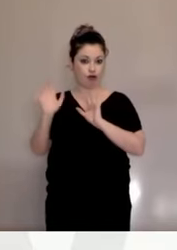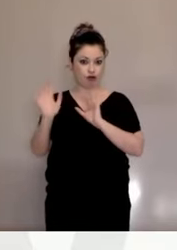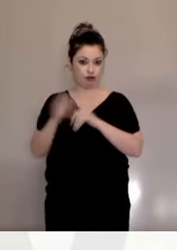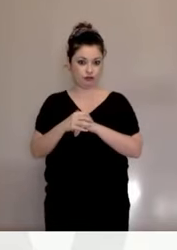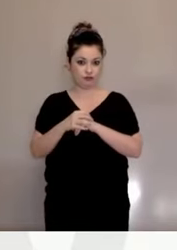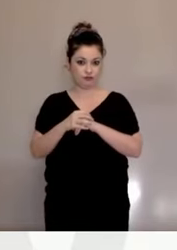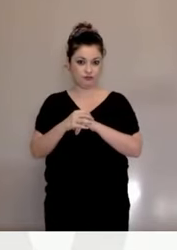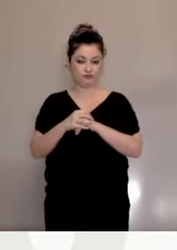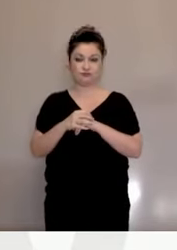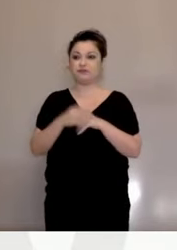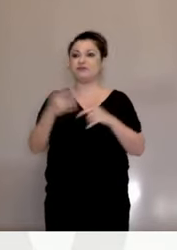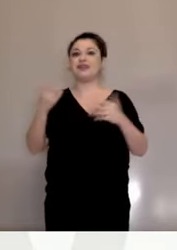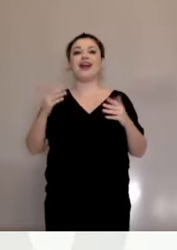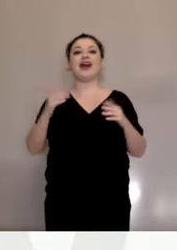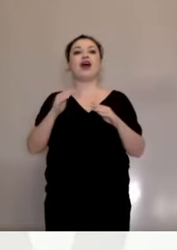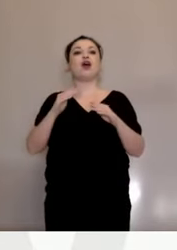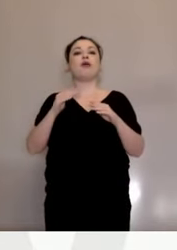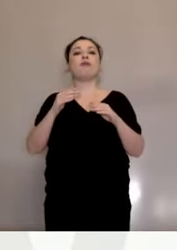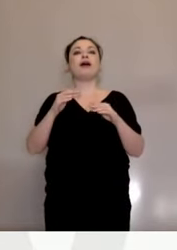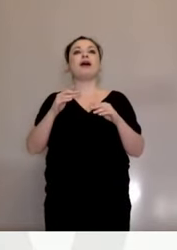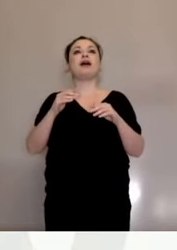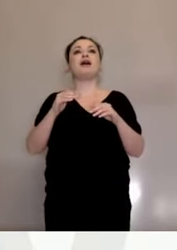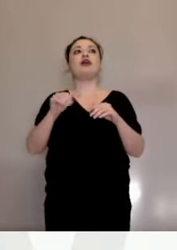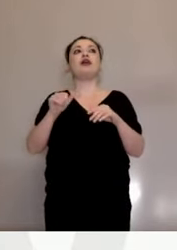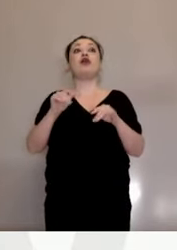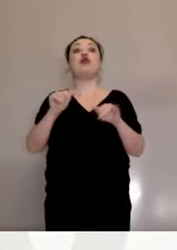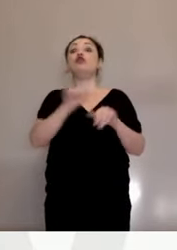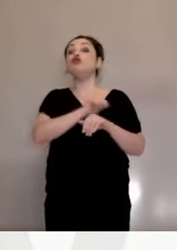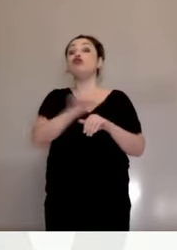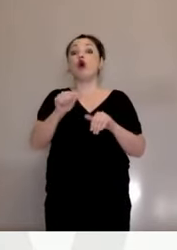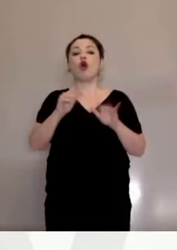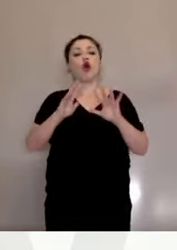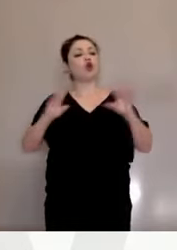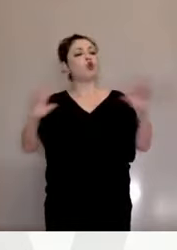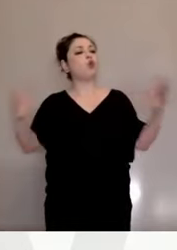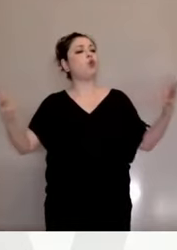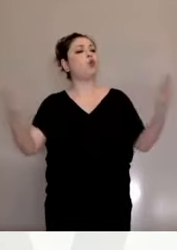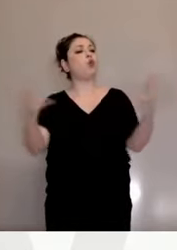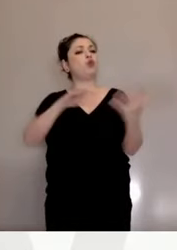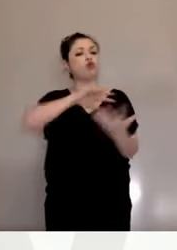Solo il tutto è libero, ma precisamente